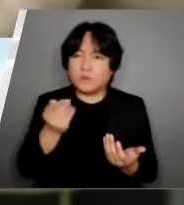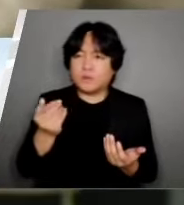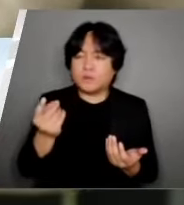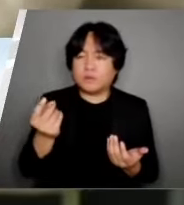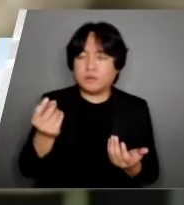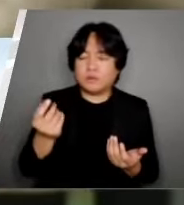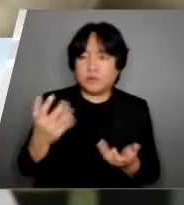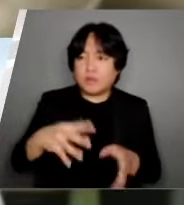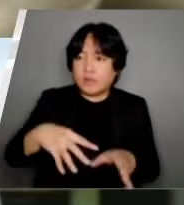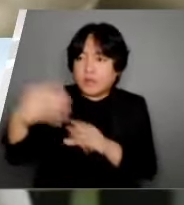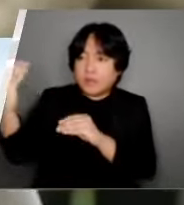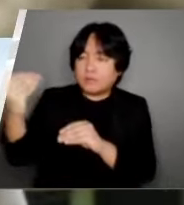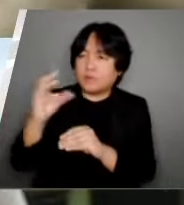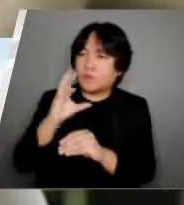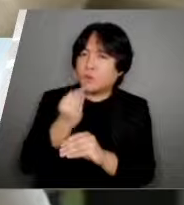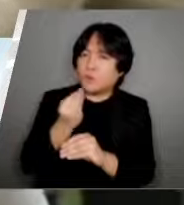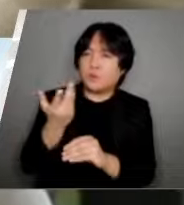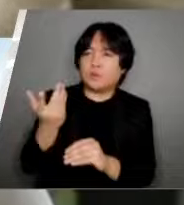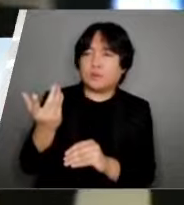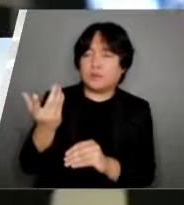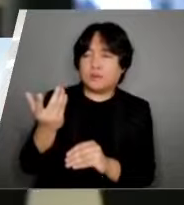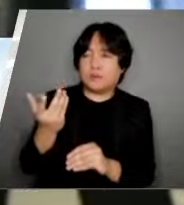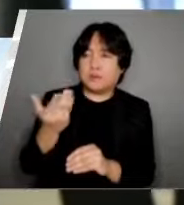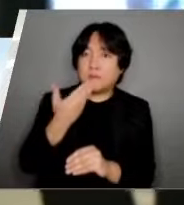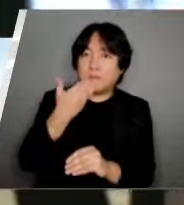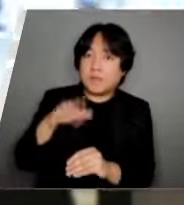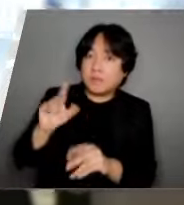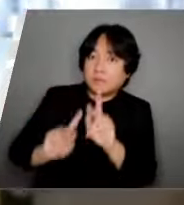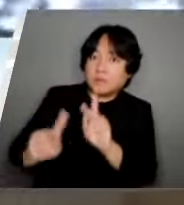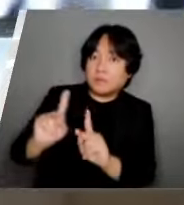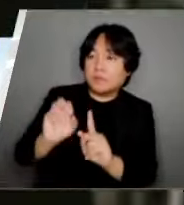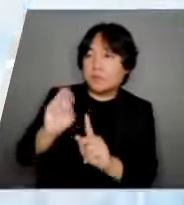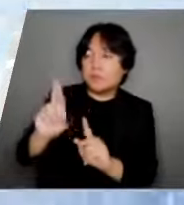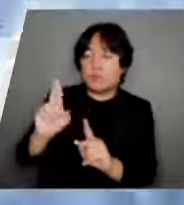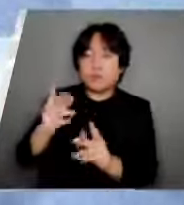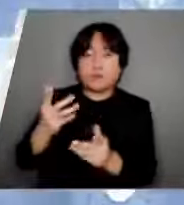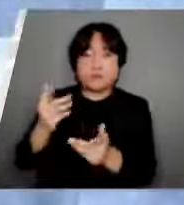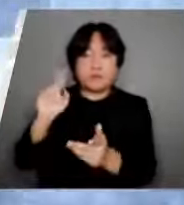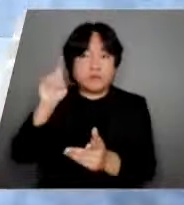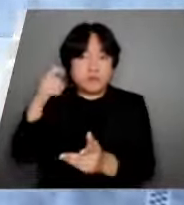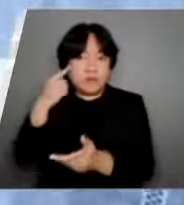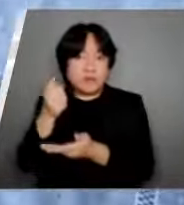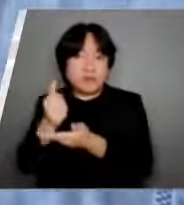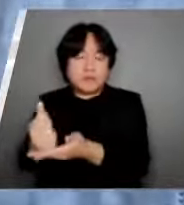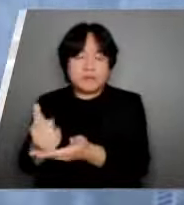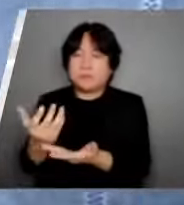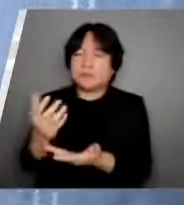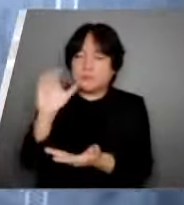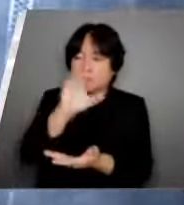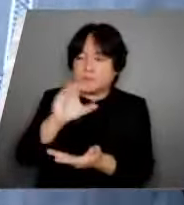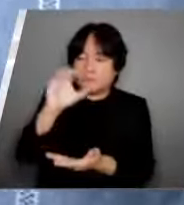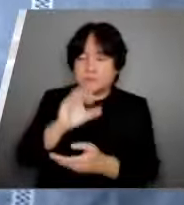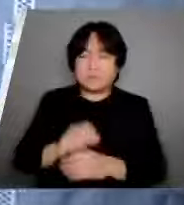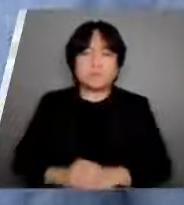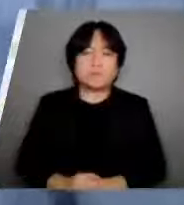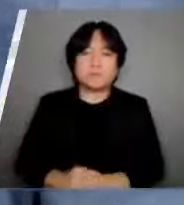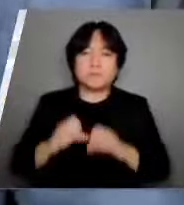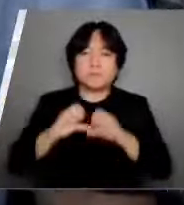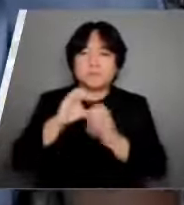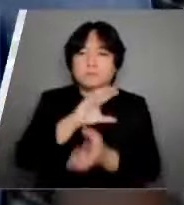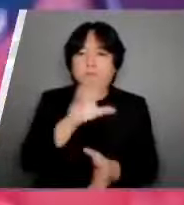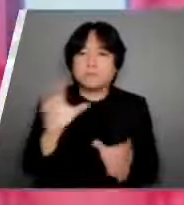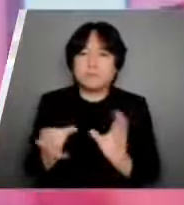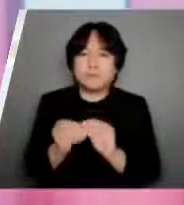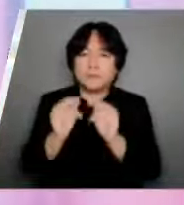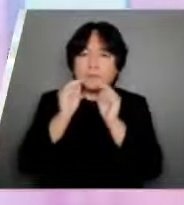O sindikato ito? That's what we are looking at. There are no sacred cows. Para sa GMA Integrated News, ako si Sanima Refran,